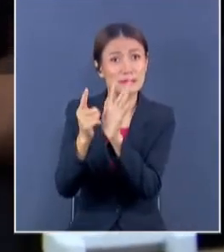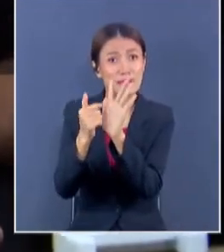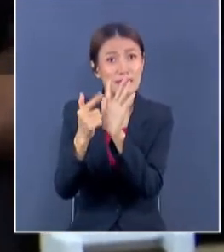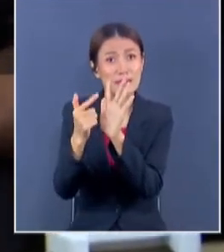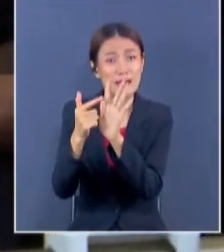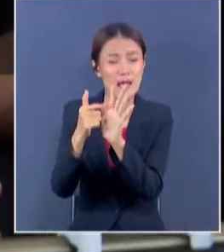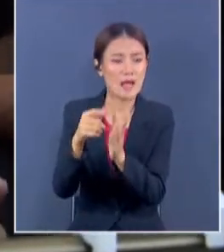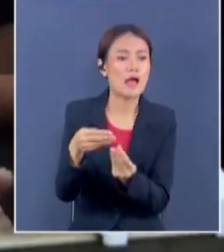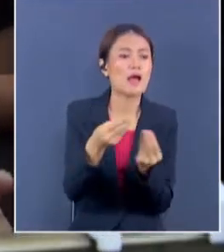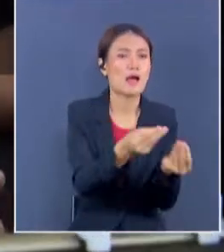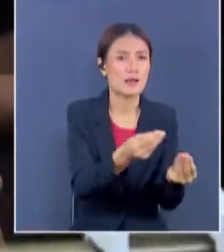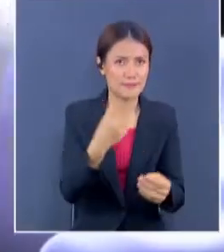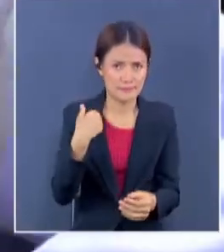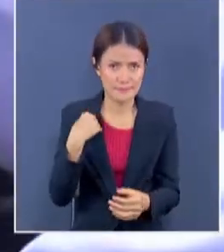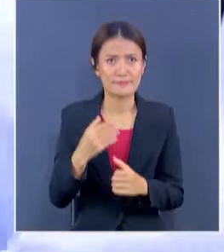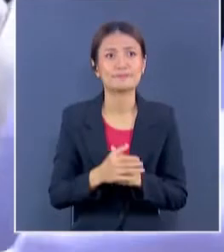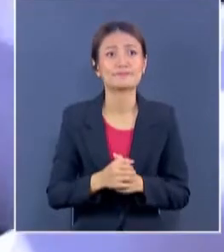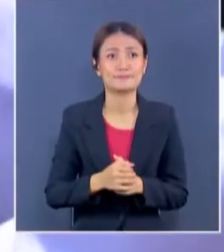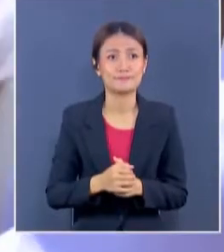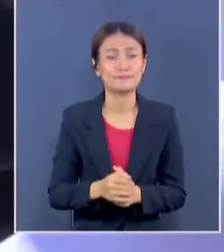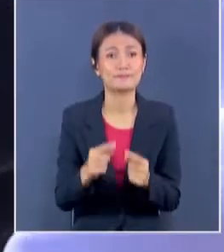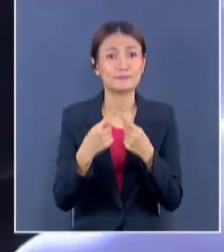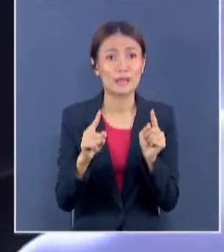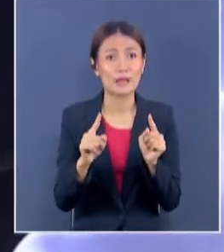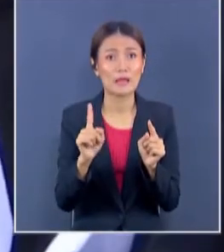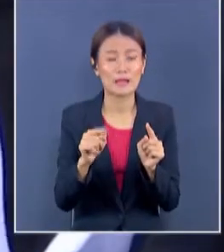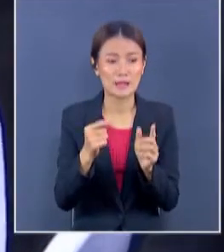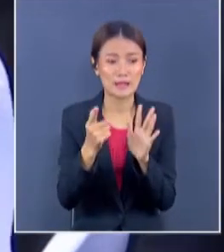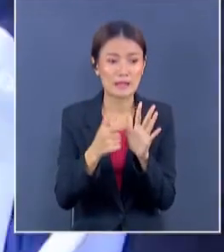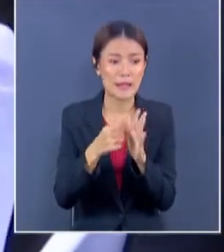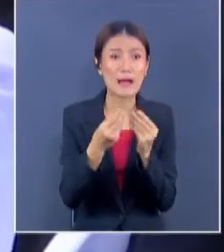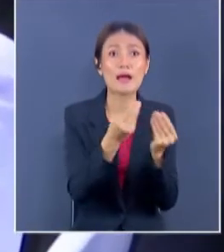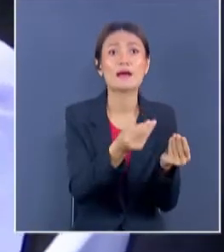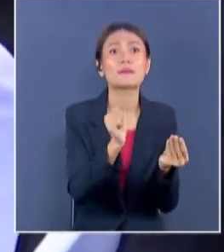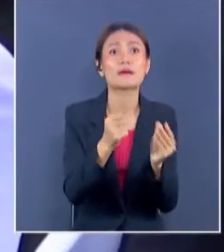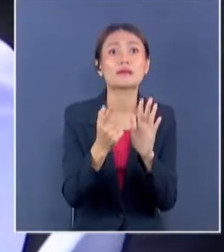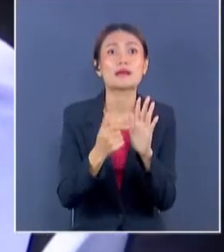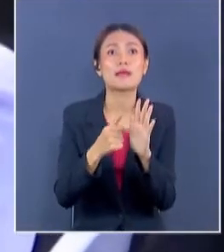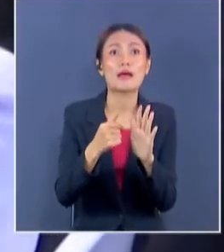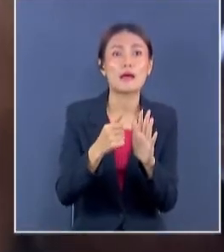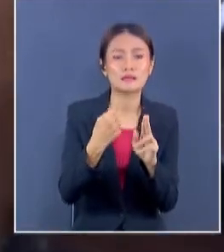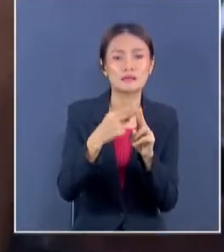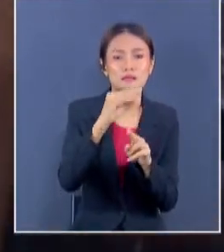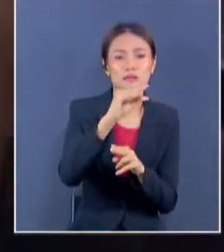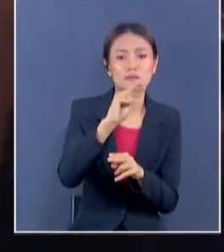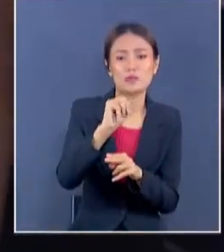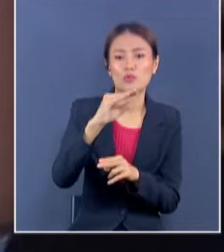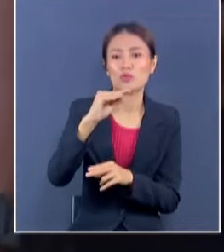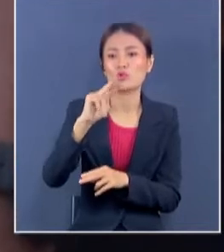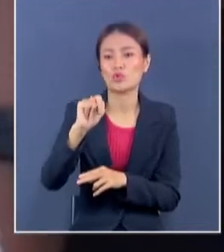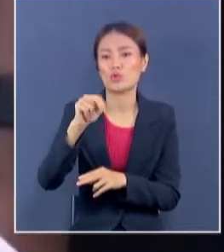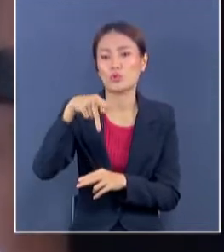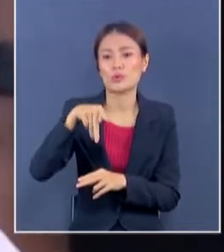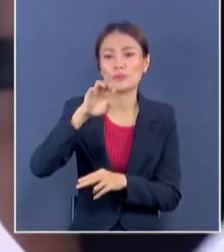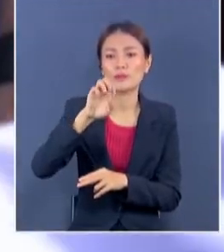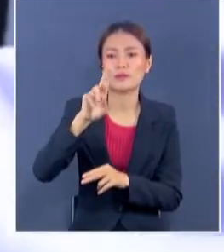ไงยาโมโนพิราเวียไง ครับ แต่ทีนี้เนี่ยพอบอกว่าได้ยาโมโนพิราเวียไปเนี่ยปรากฏว่าโอ้โหเป็นดราม่า